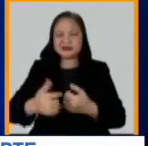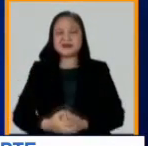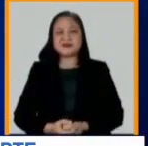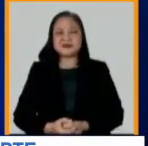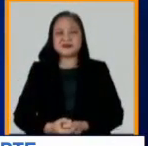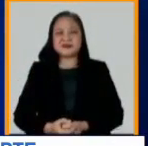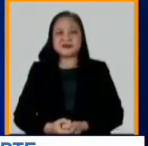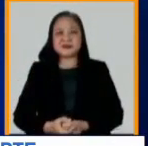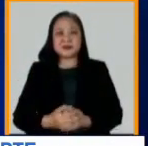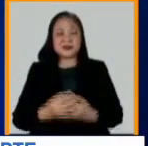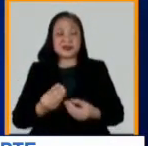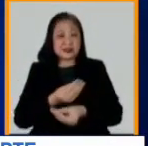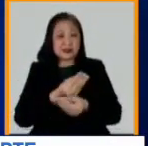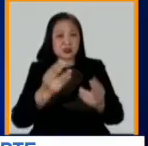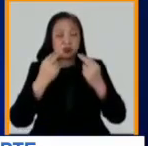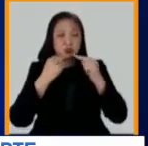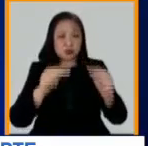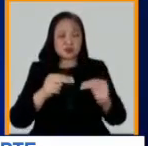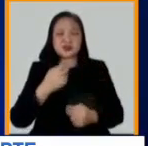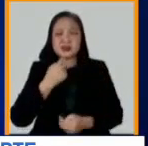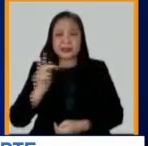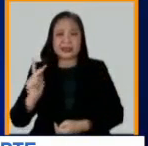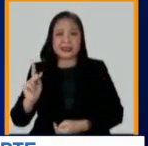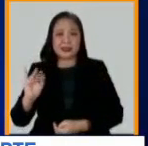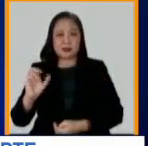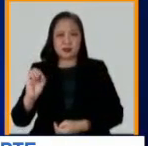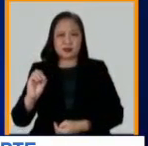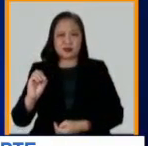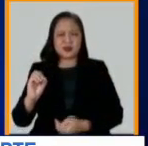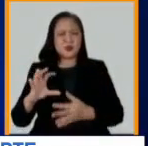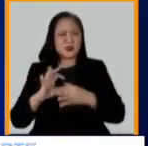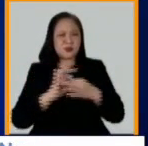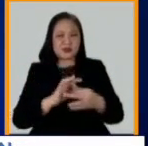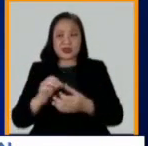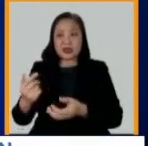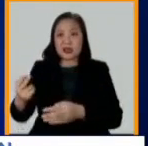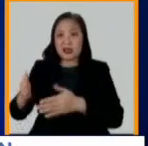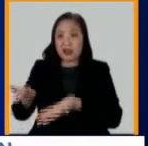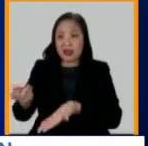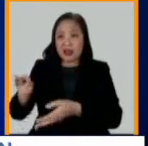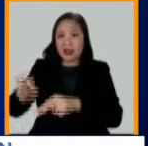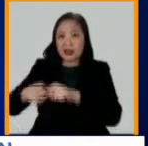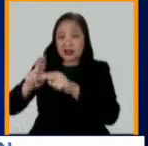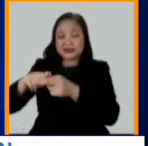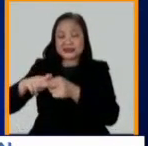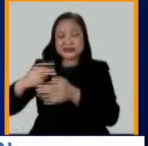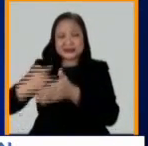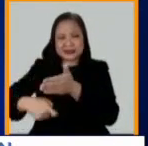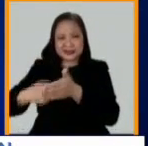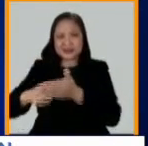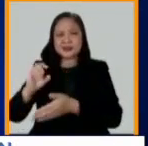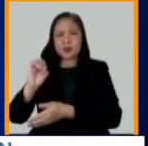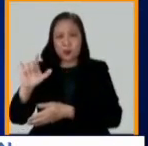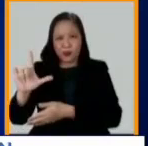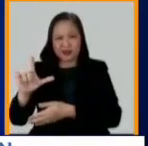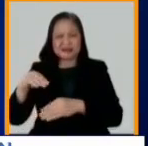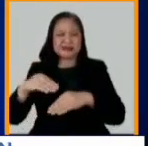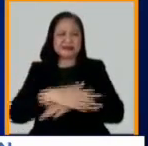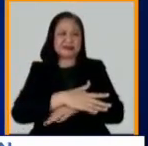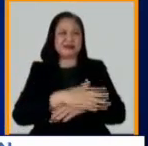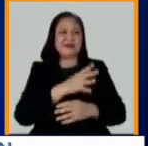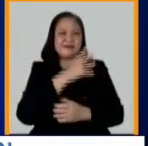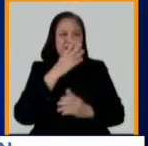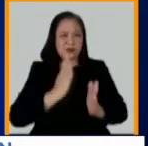Pangilinan na direktang nakaka-apekto ang oil price hike sa mga magsasaka at mangisda na naipapasa sa presyo ng ani at